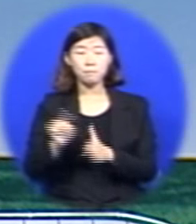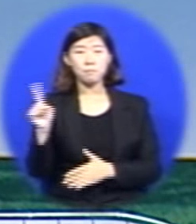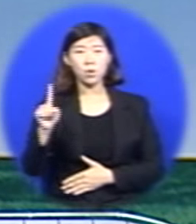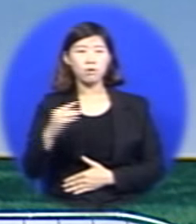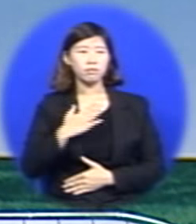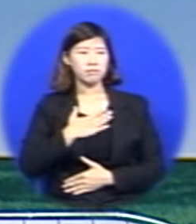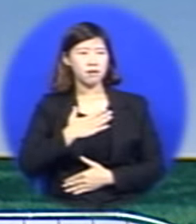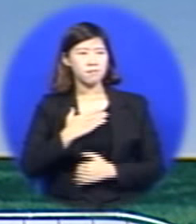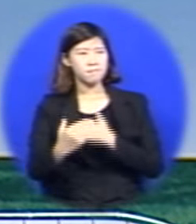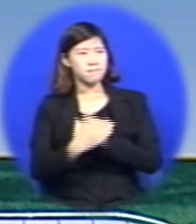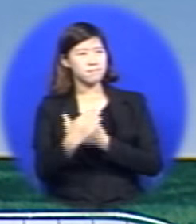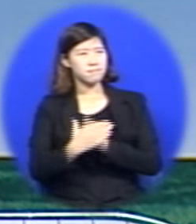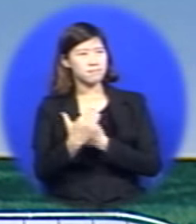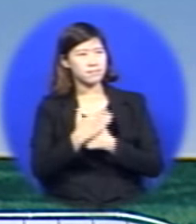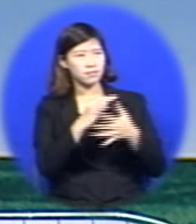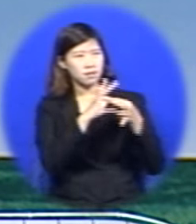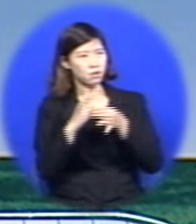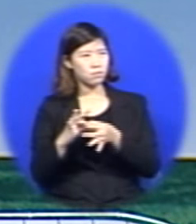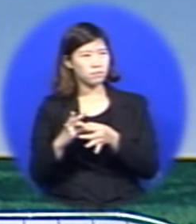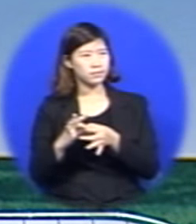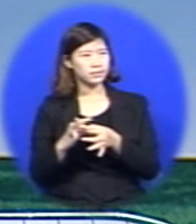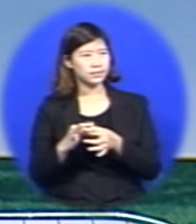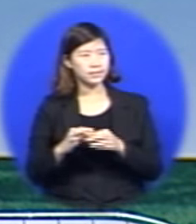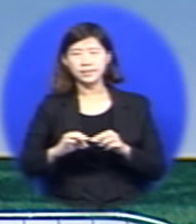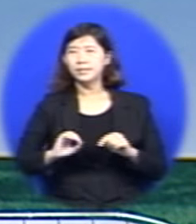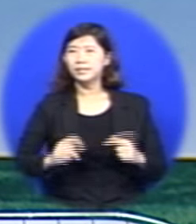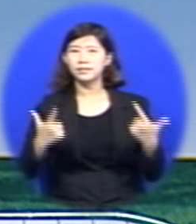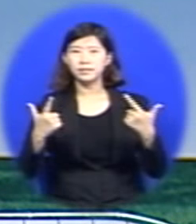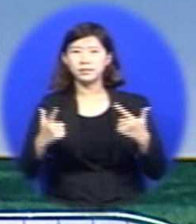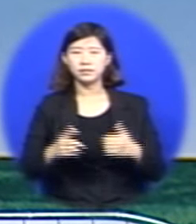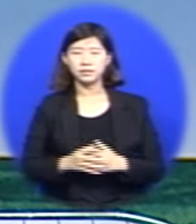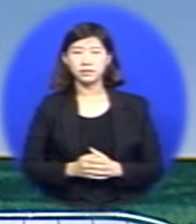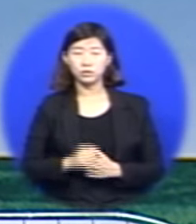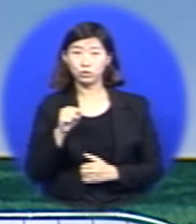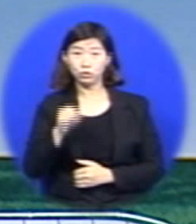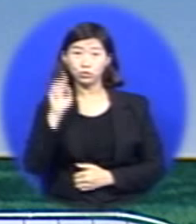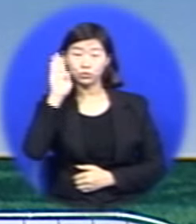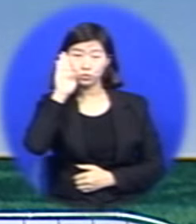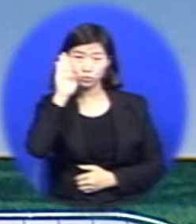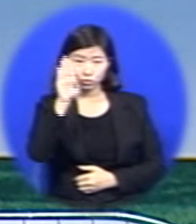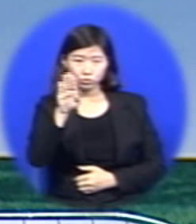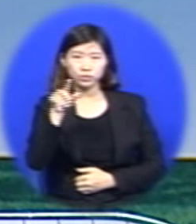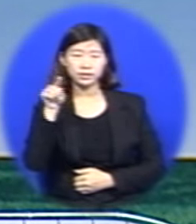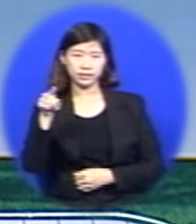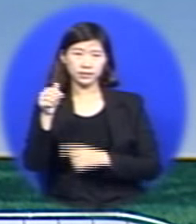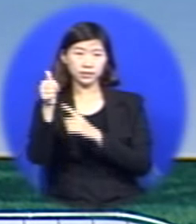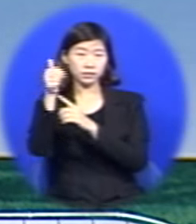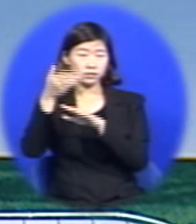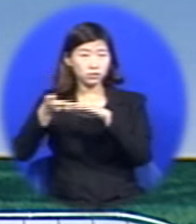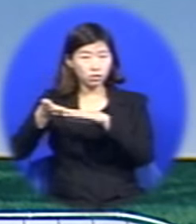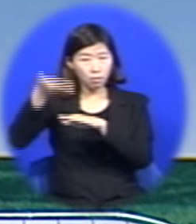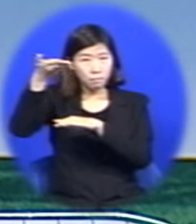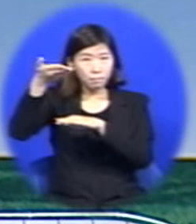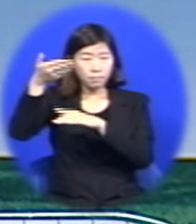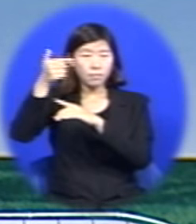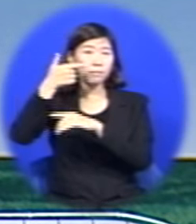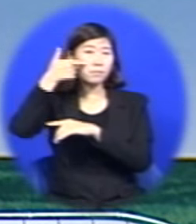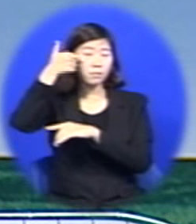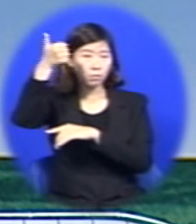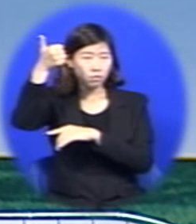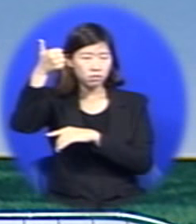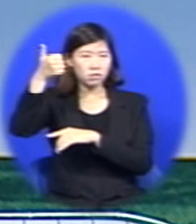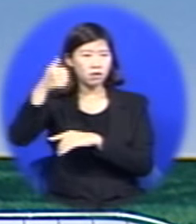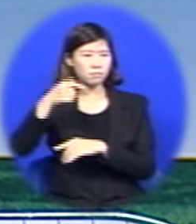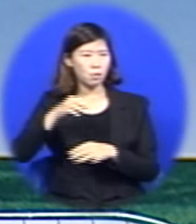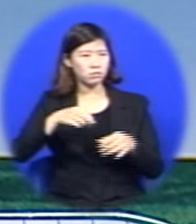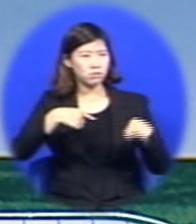이렇게 당하고만 있을 수는 없잖아. 그때부터 그분은 정치적인 문제에 굉장히 민감하게